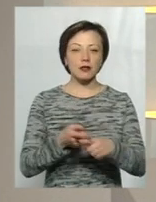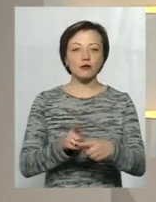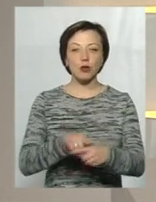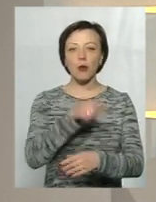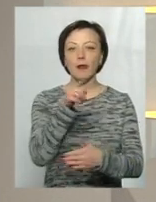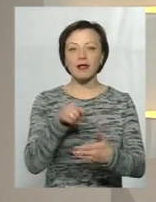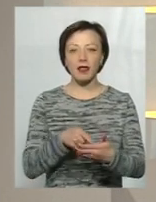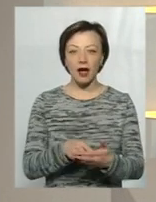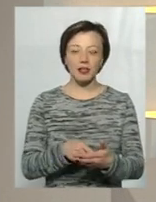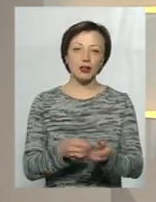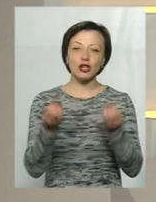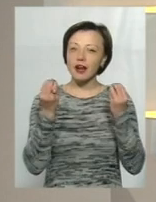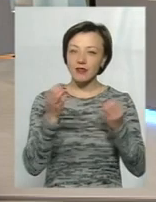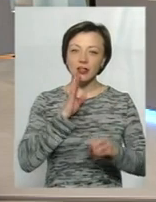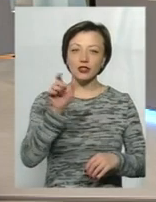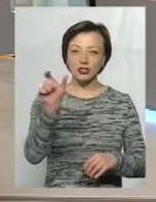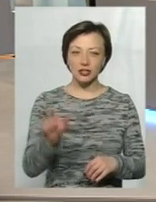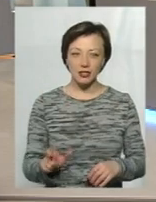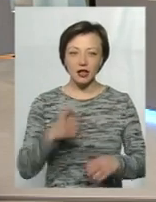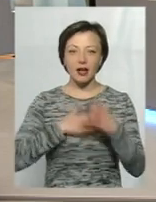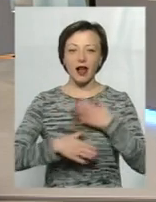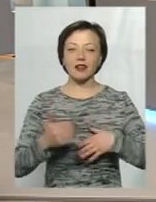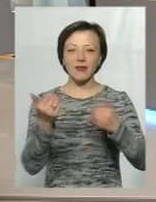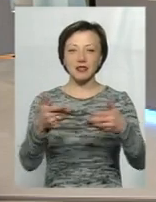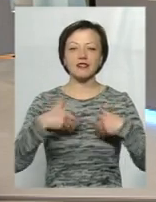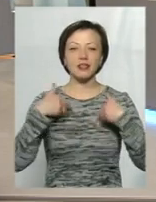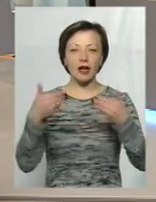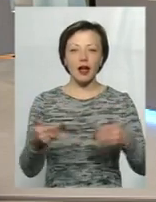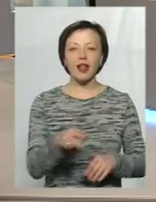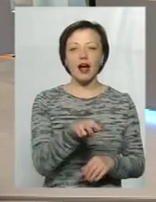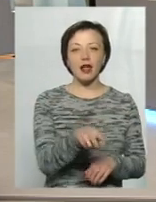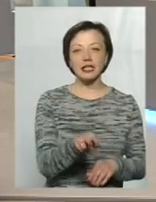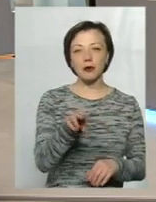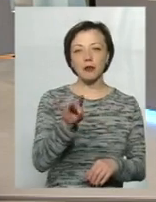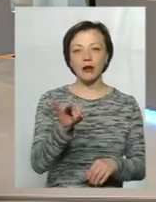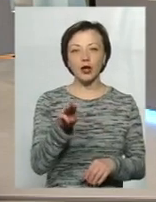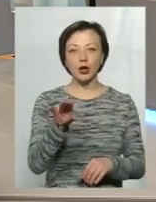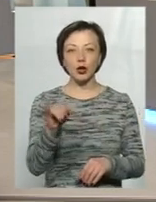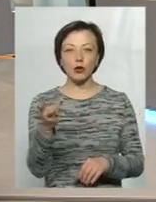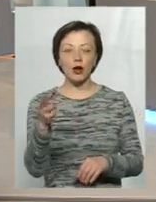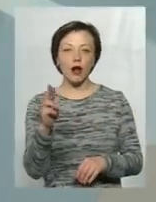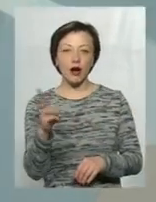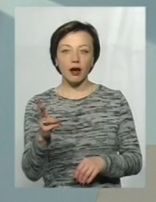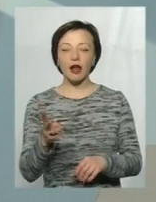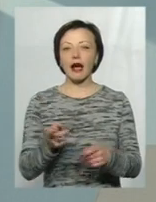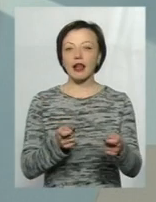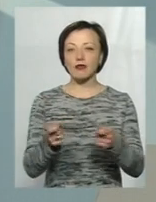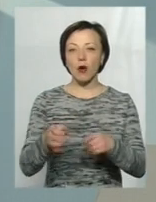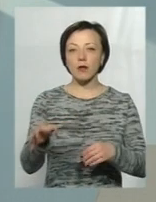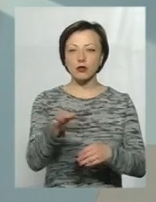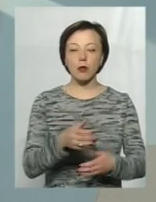питанні чарівна жінка, рада вас сьогодні вітати, Лариса Притуляк, керівник обласного перинатального